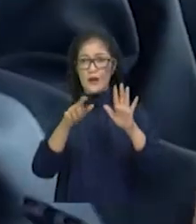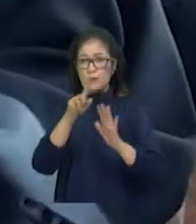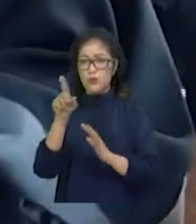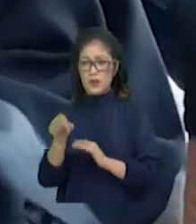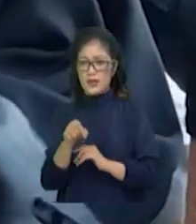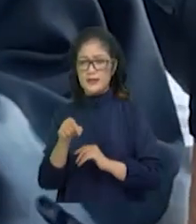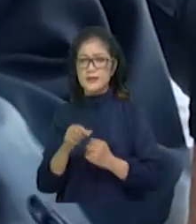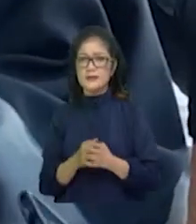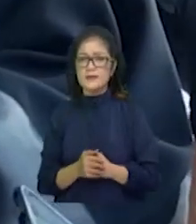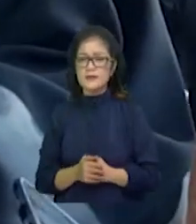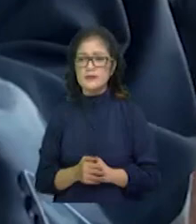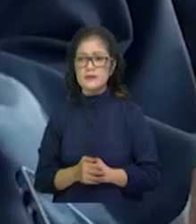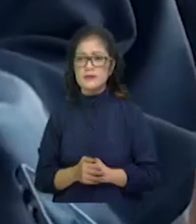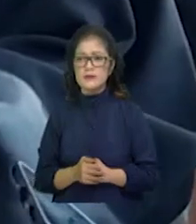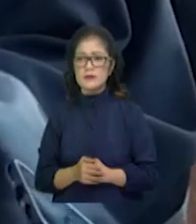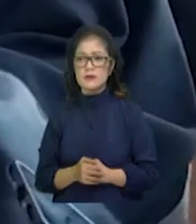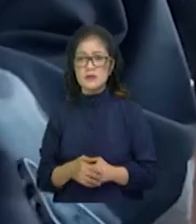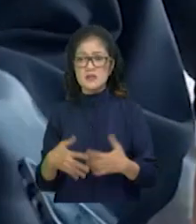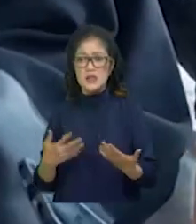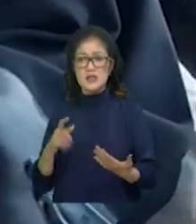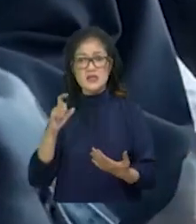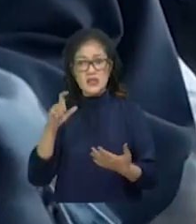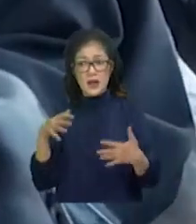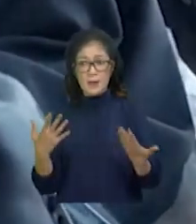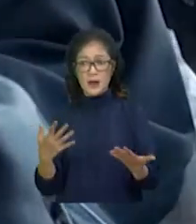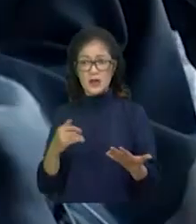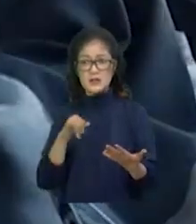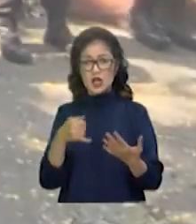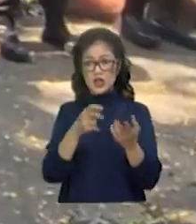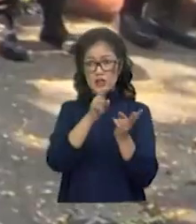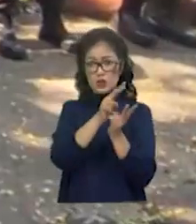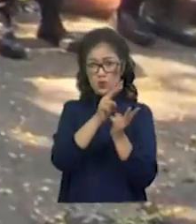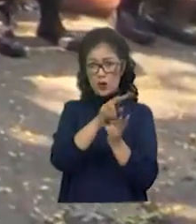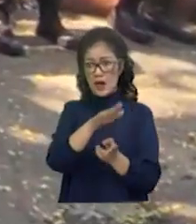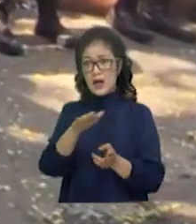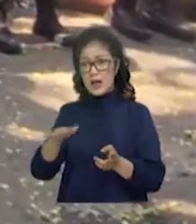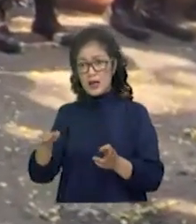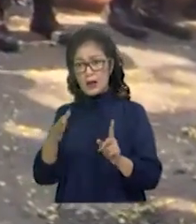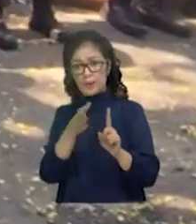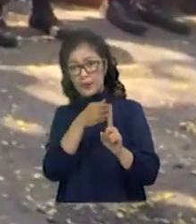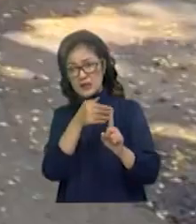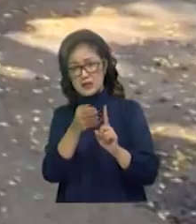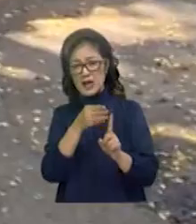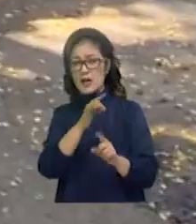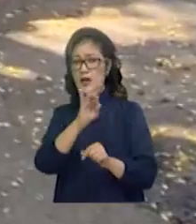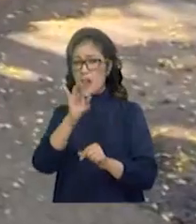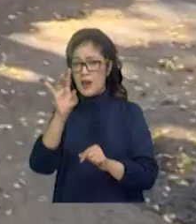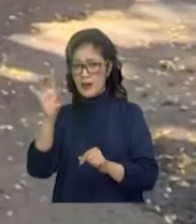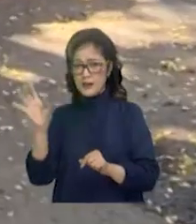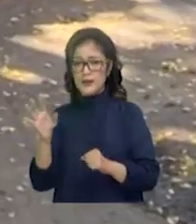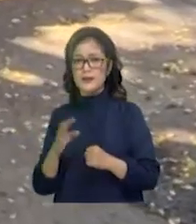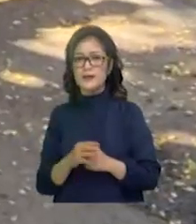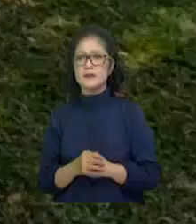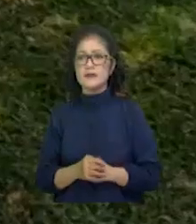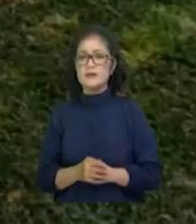Bujur rayu untuk melakukan persetubuhan terhadap anak. Sementara itu, kuasa hukum terdakwa Hotma